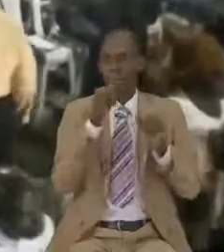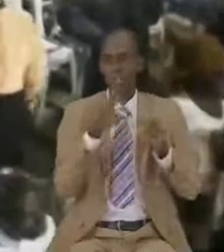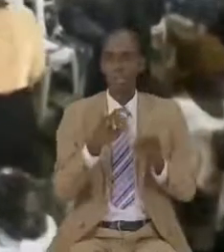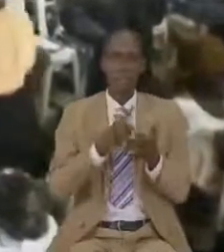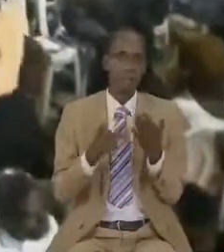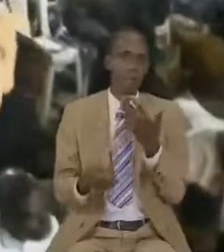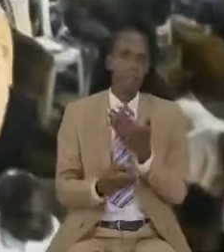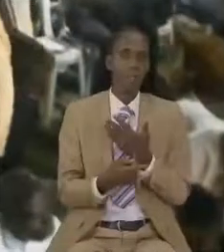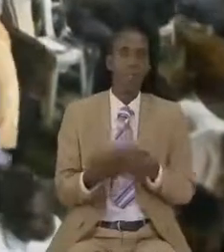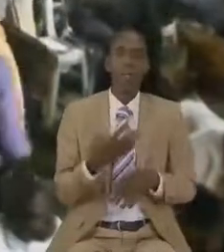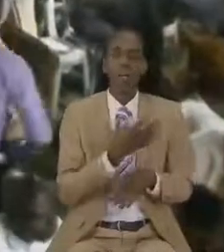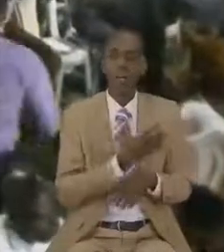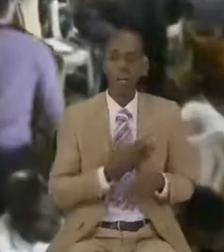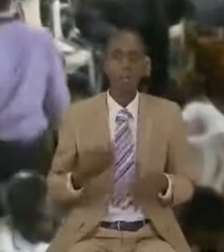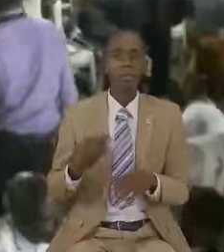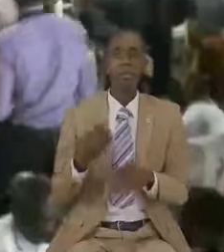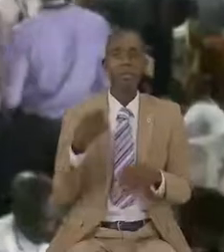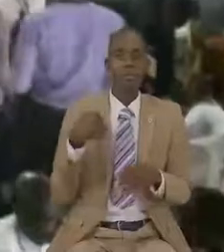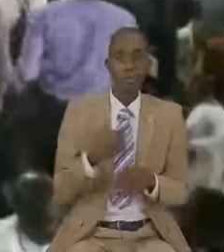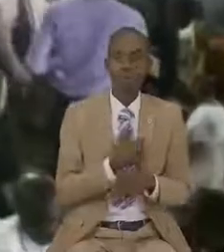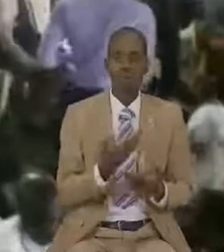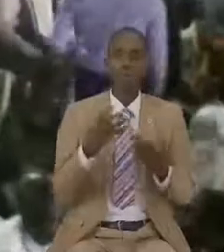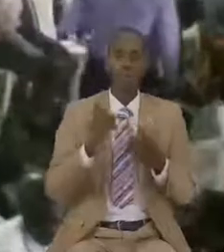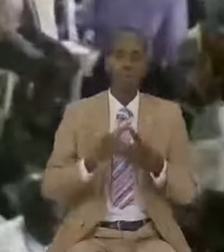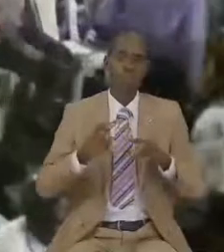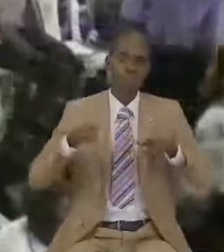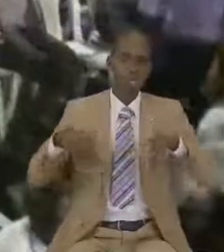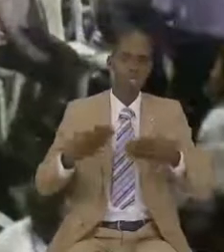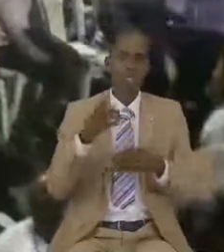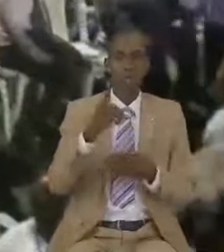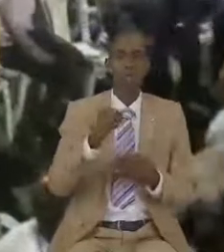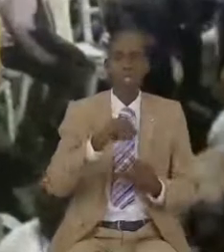et nous voulons vous donner l'attention.